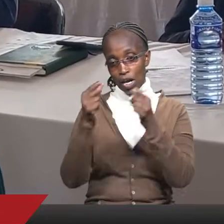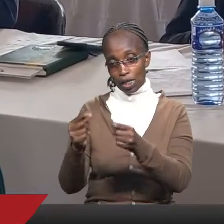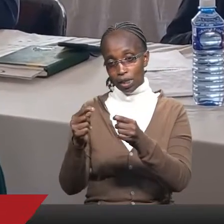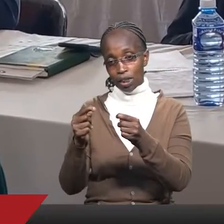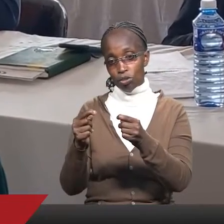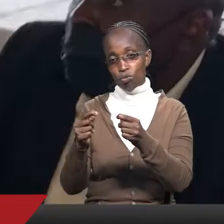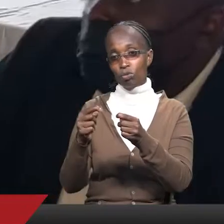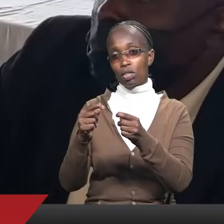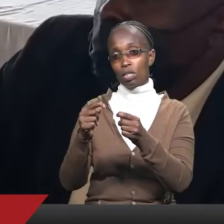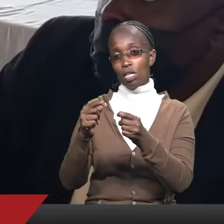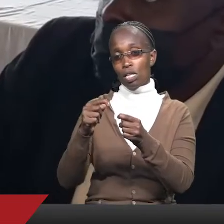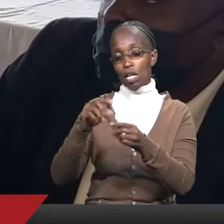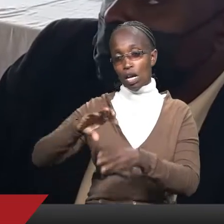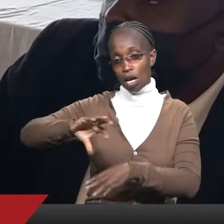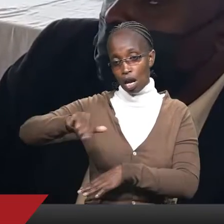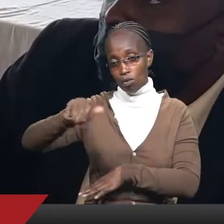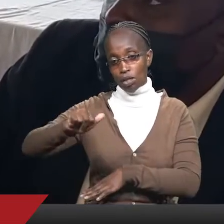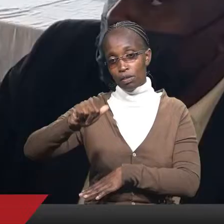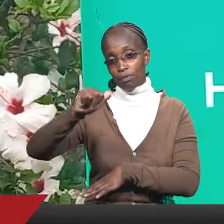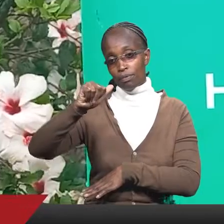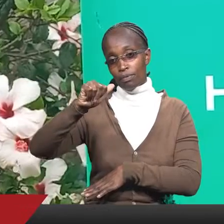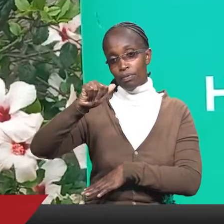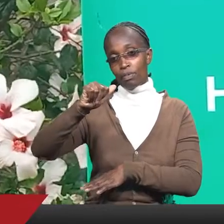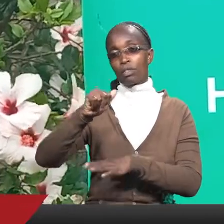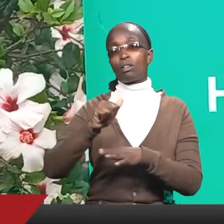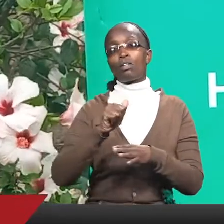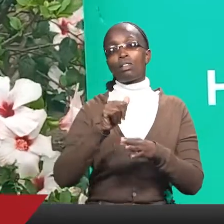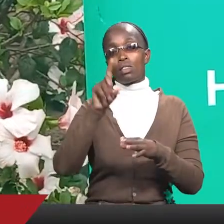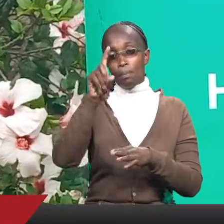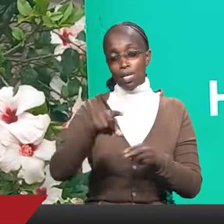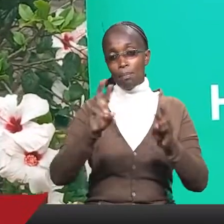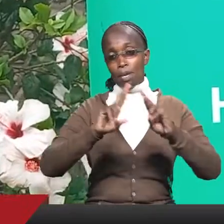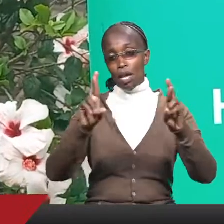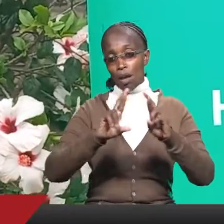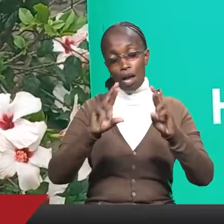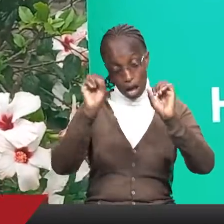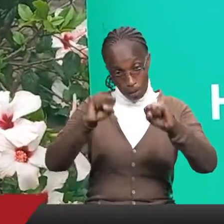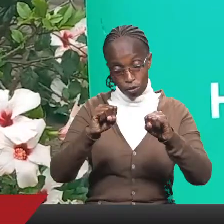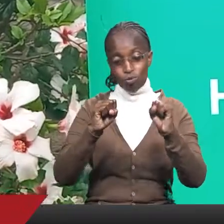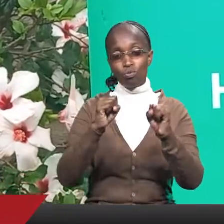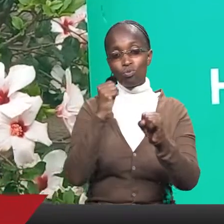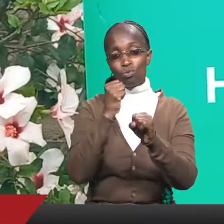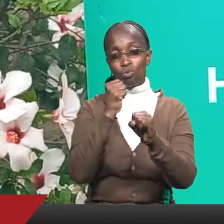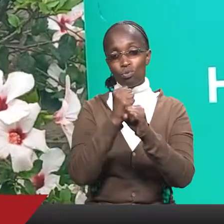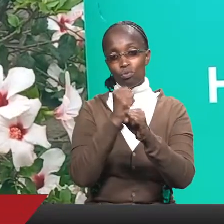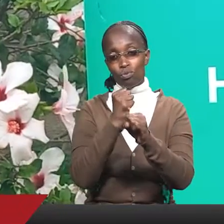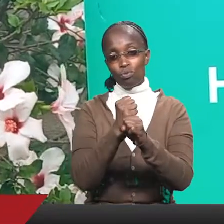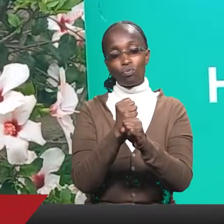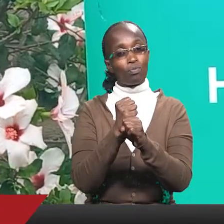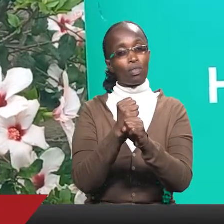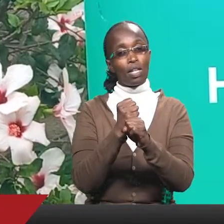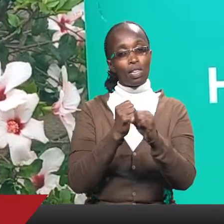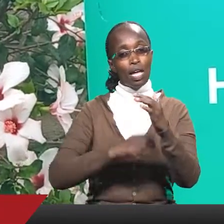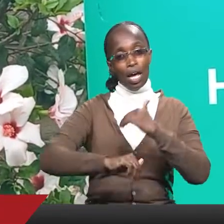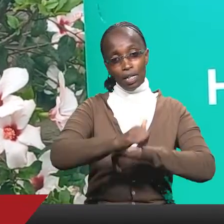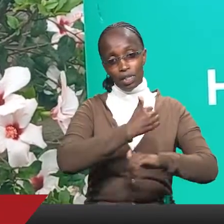la kuzihamisha hadi serikali za kaunti. So that they are able to undertake the valuation exercise of